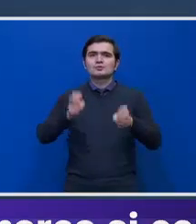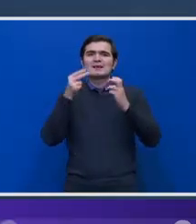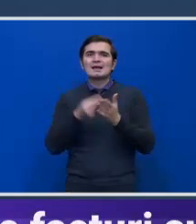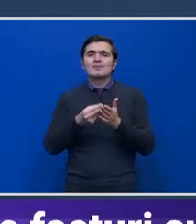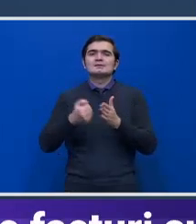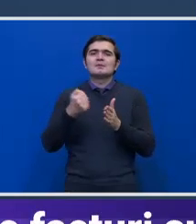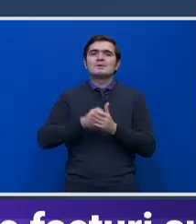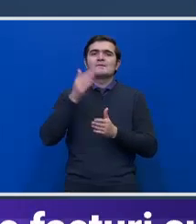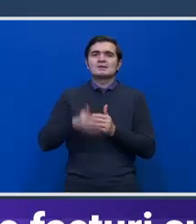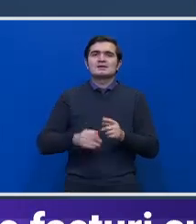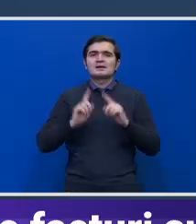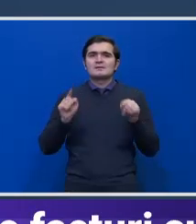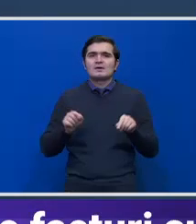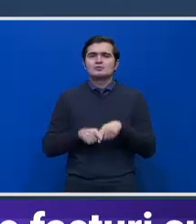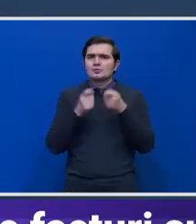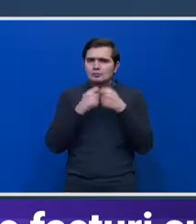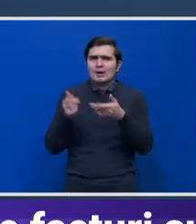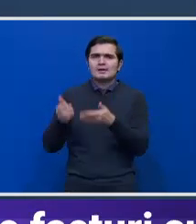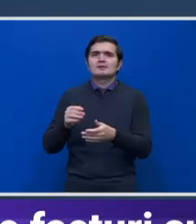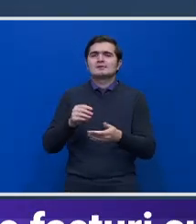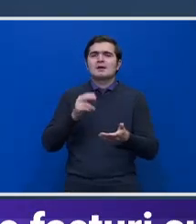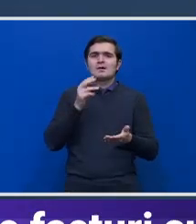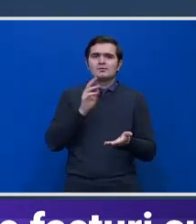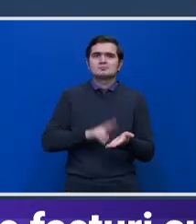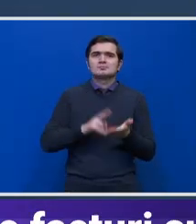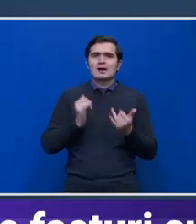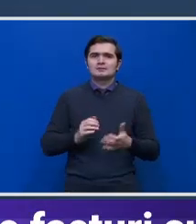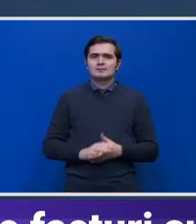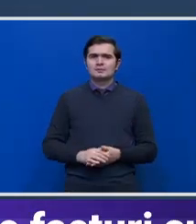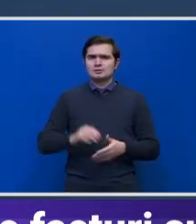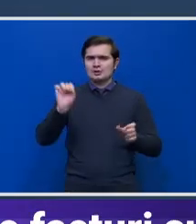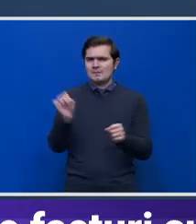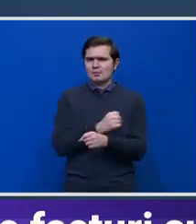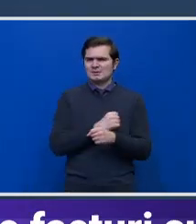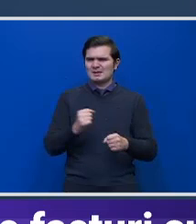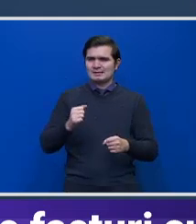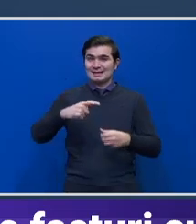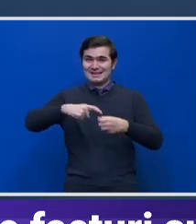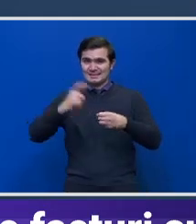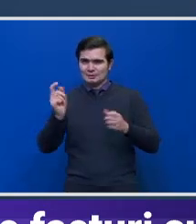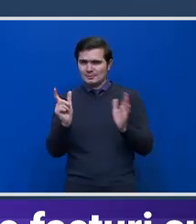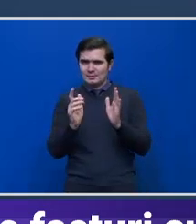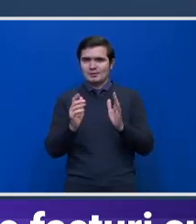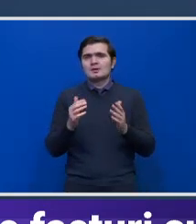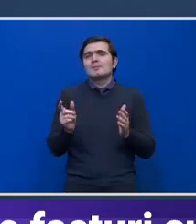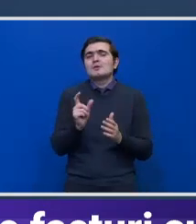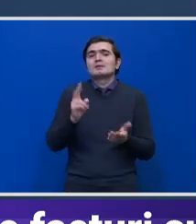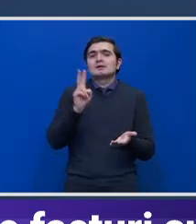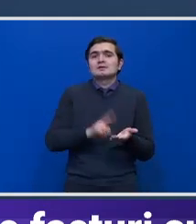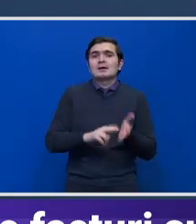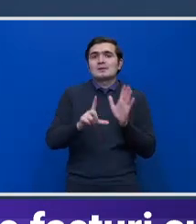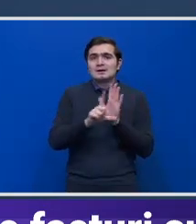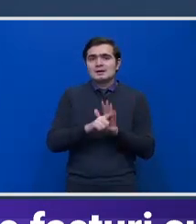finalizarea facturilor. Toate lucrurile acestea au fost prise. Imposibilitatea debranșării pe ce perioadă? Pe perioada de aplicare a legii, tocmai